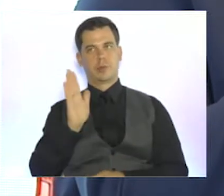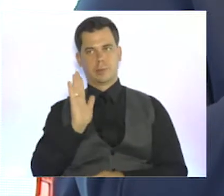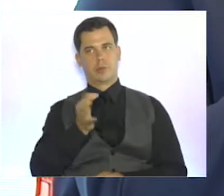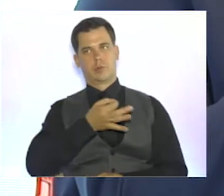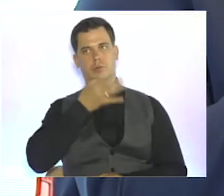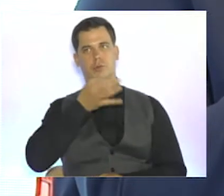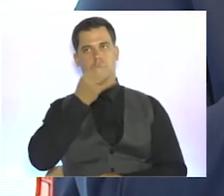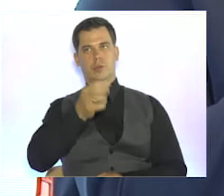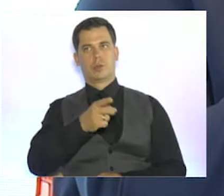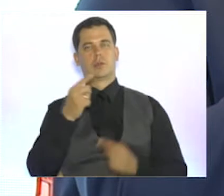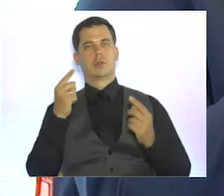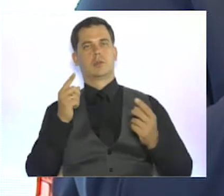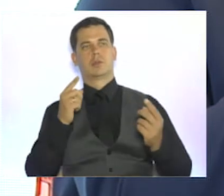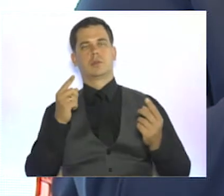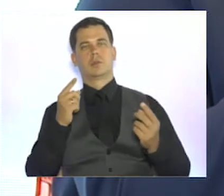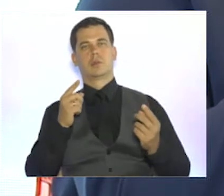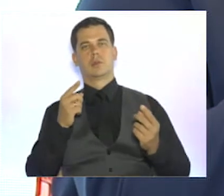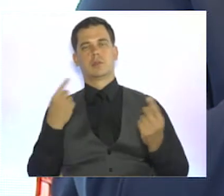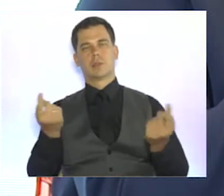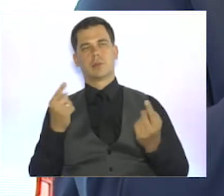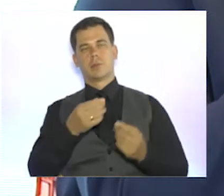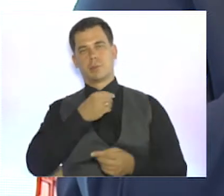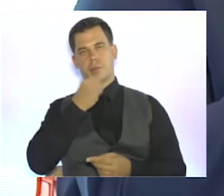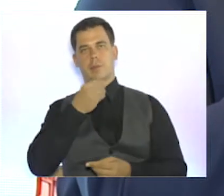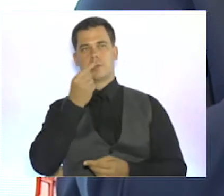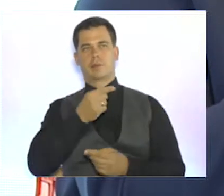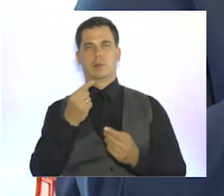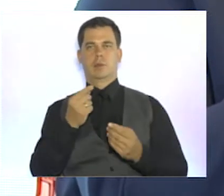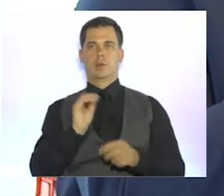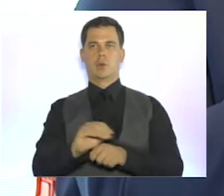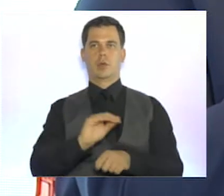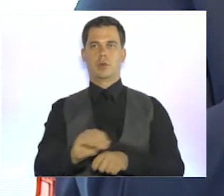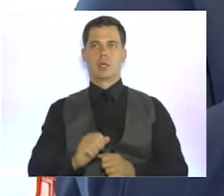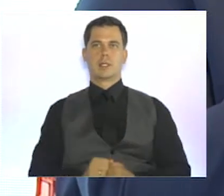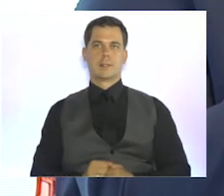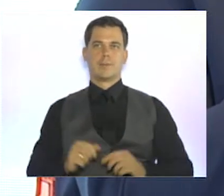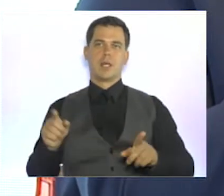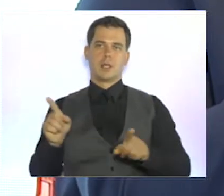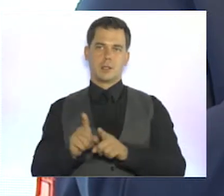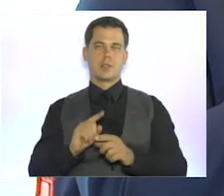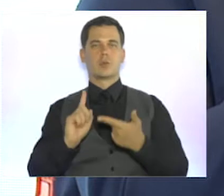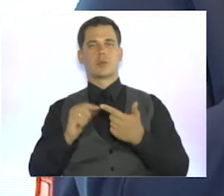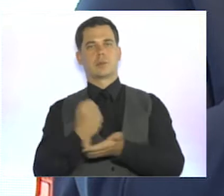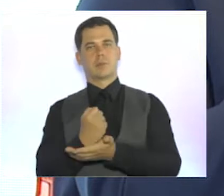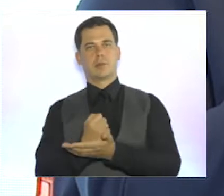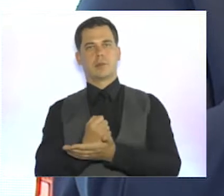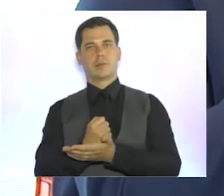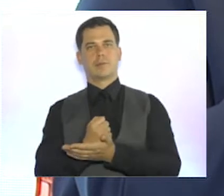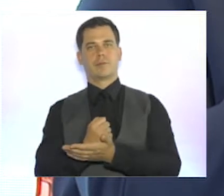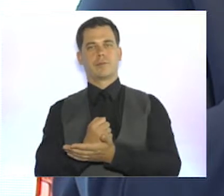akurat tego sposobu podchodzenia do nauczania. Też, proszę państwa, nie